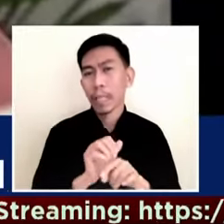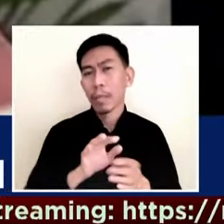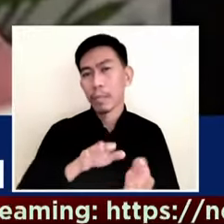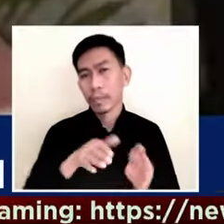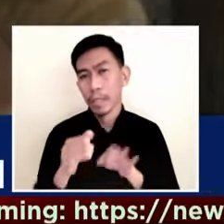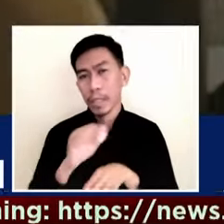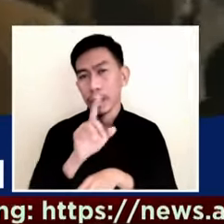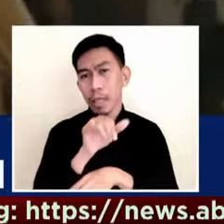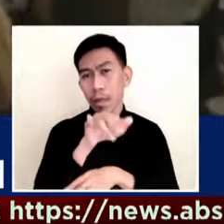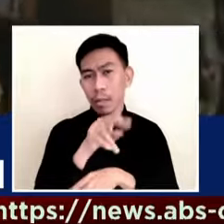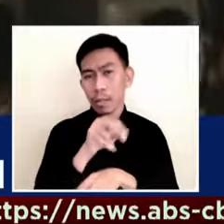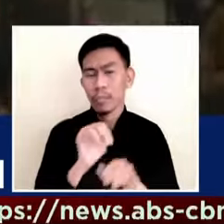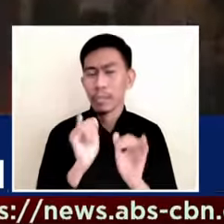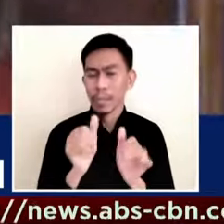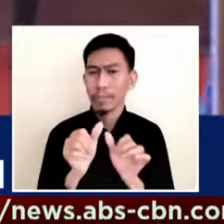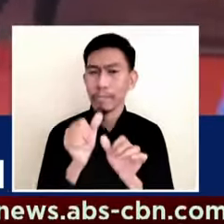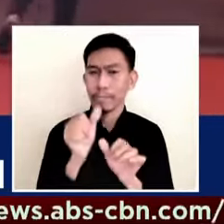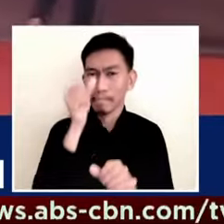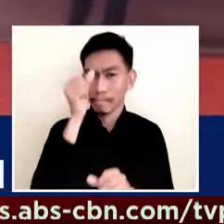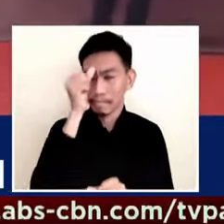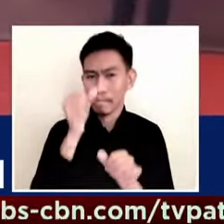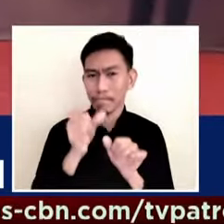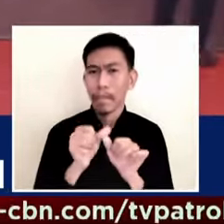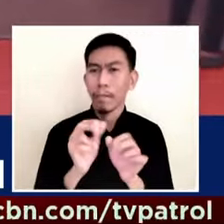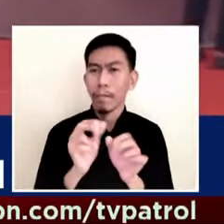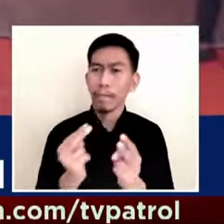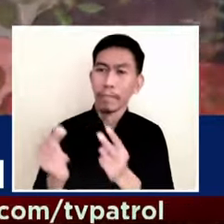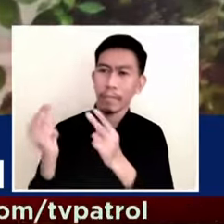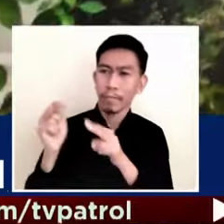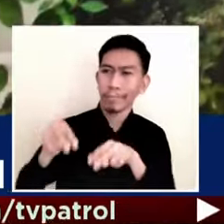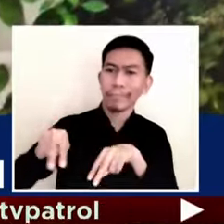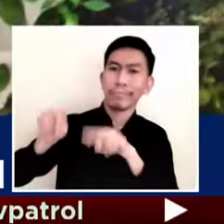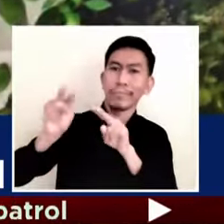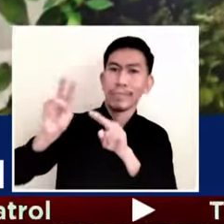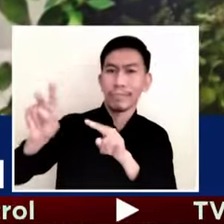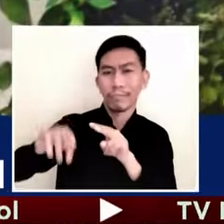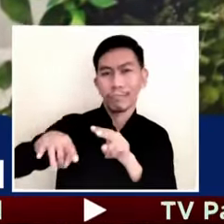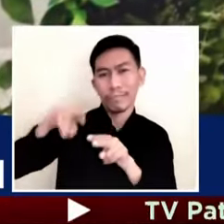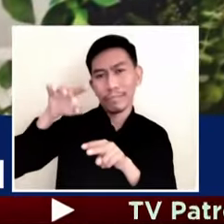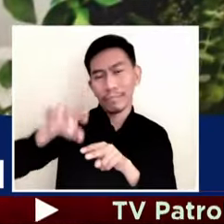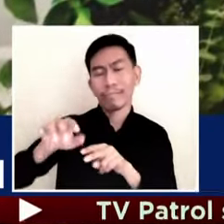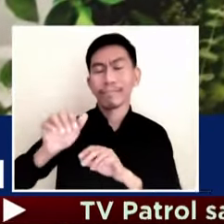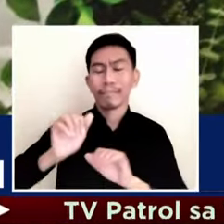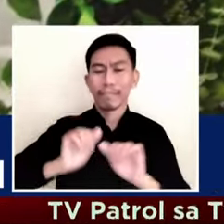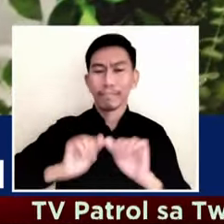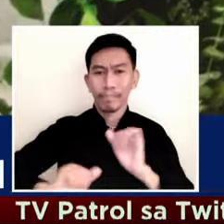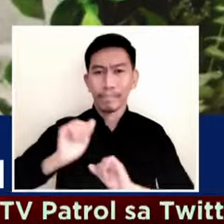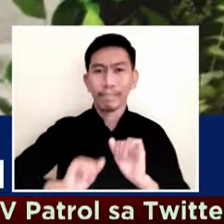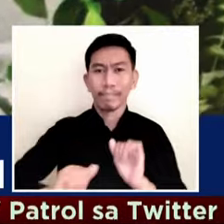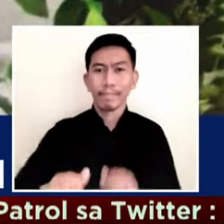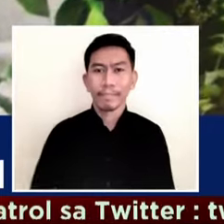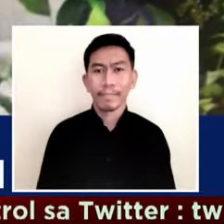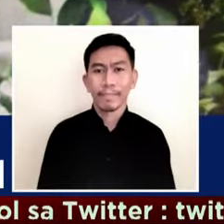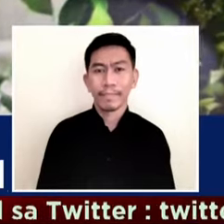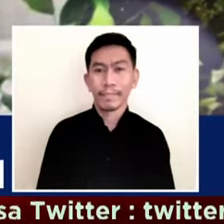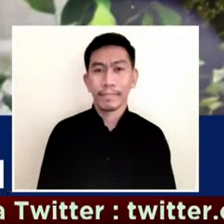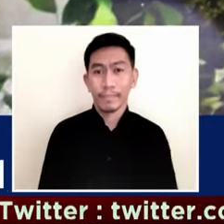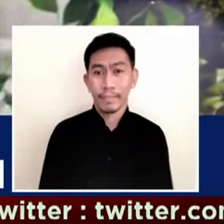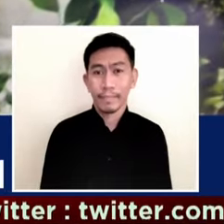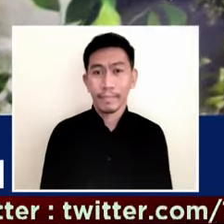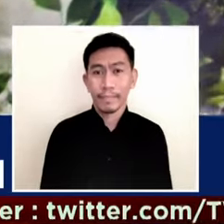buhay at tinitingala ang kanyang alaala at ambag sa industriya. Gino Krishnan, ABS-CBN News.